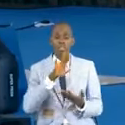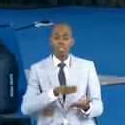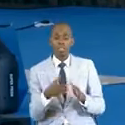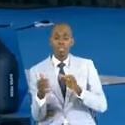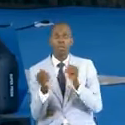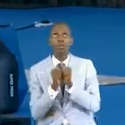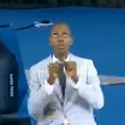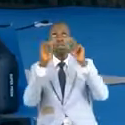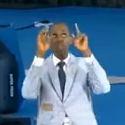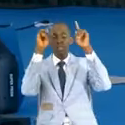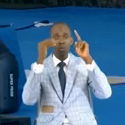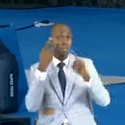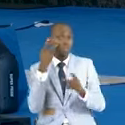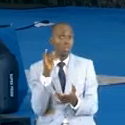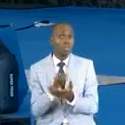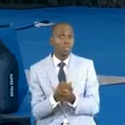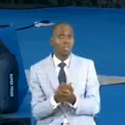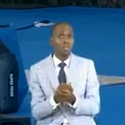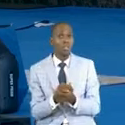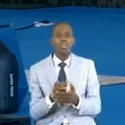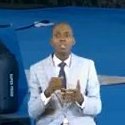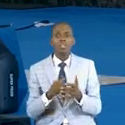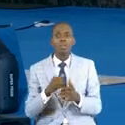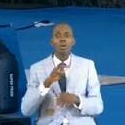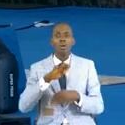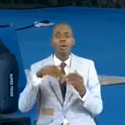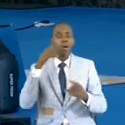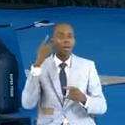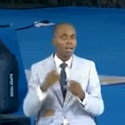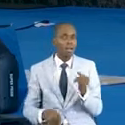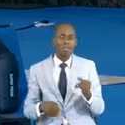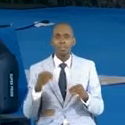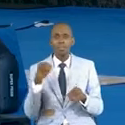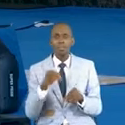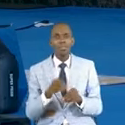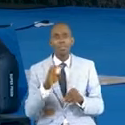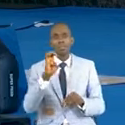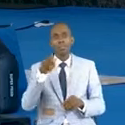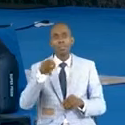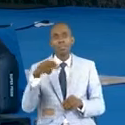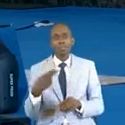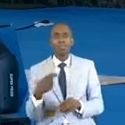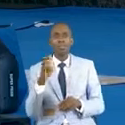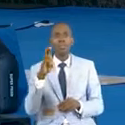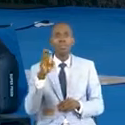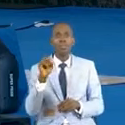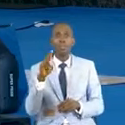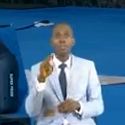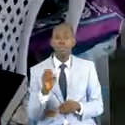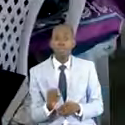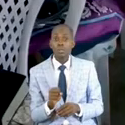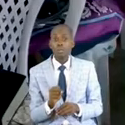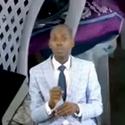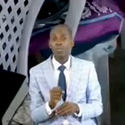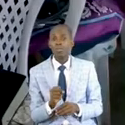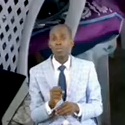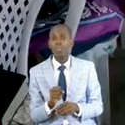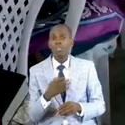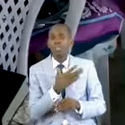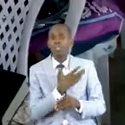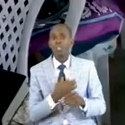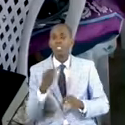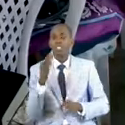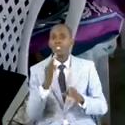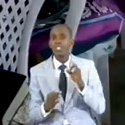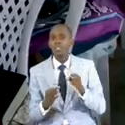ịhụwo ya na ihe niile dị n'akwụkwọ nsọ. N'akwụkwọ nsọ ọ sị na ọ bụ ihe kwesịrị ntụkwasị